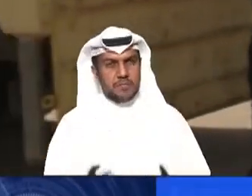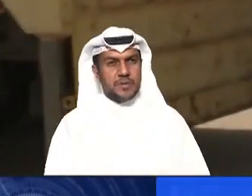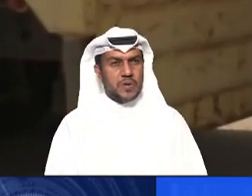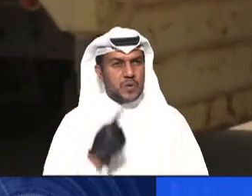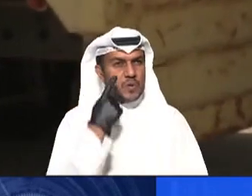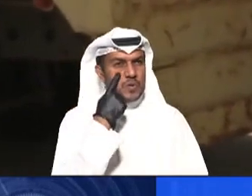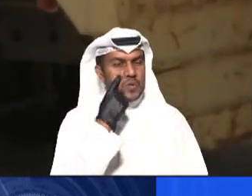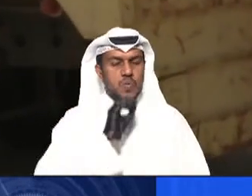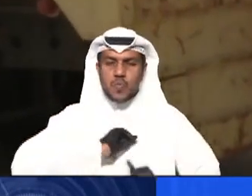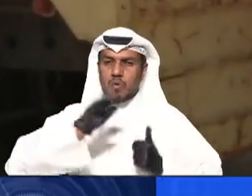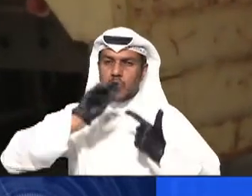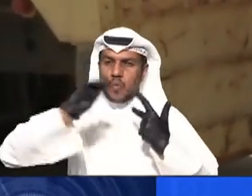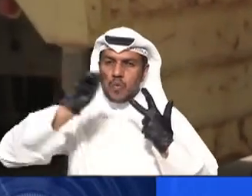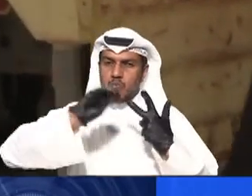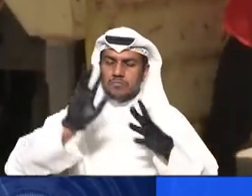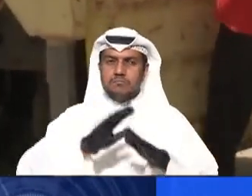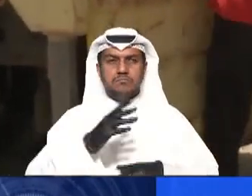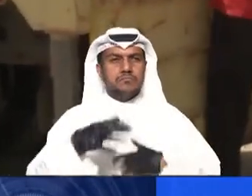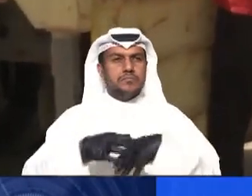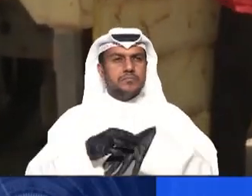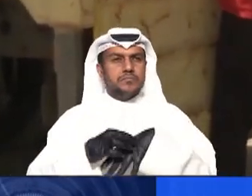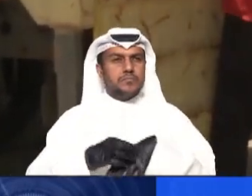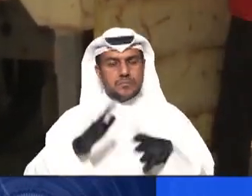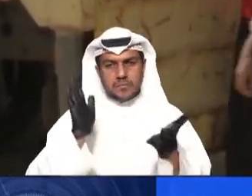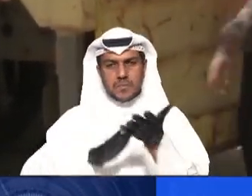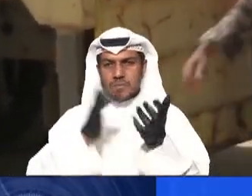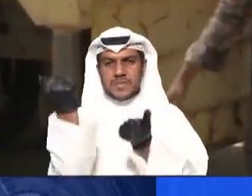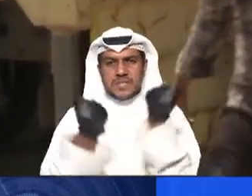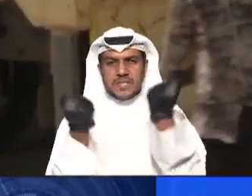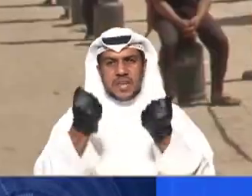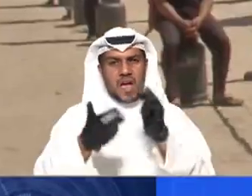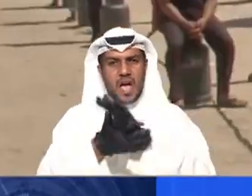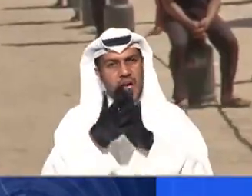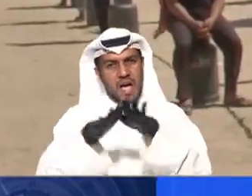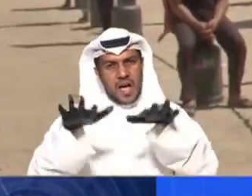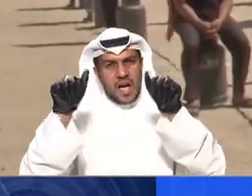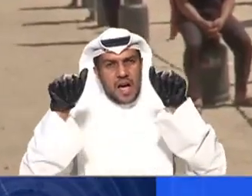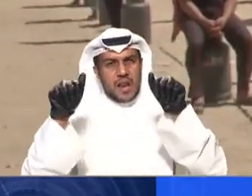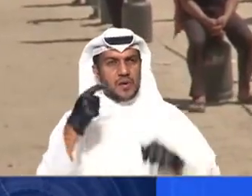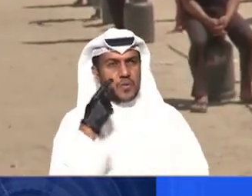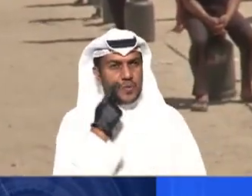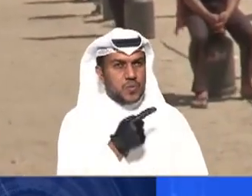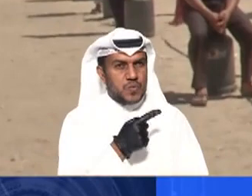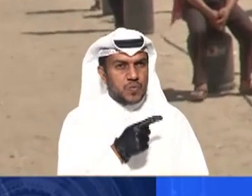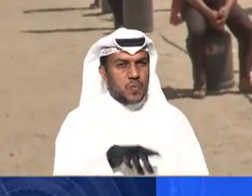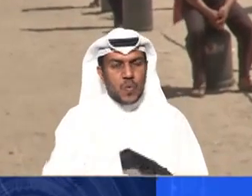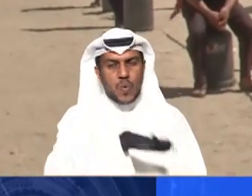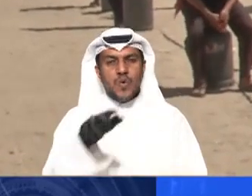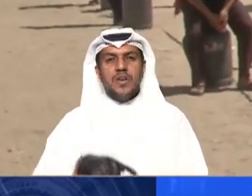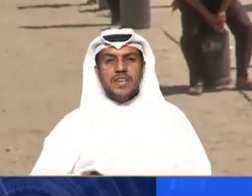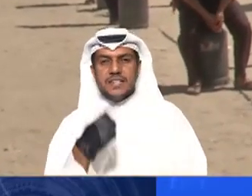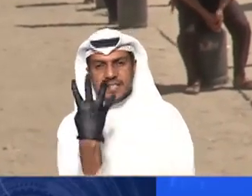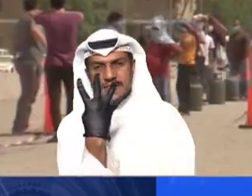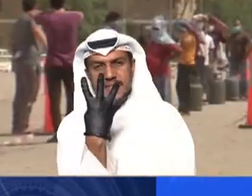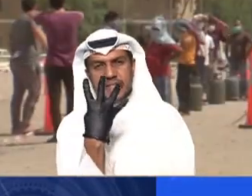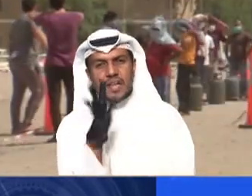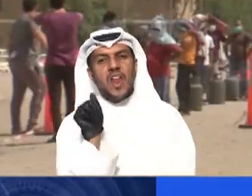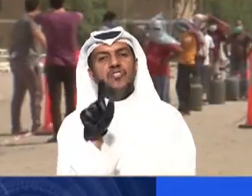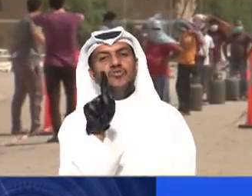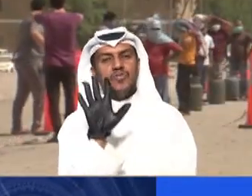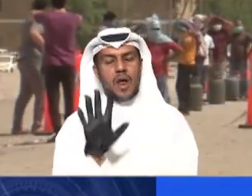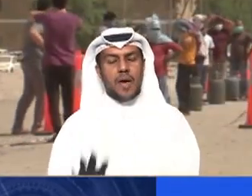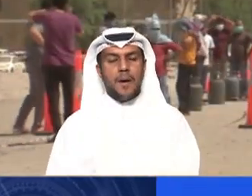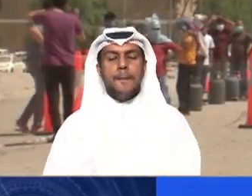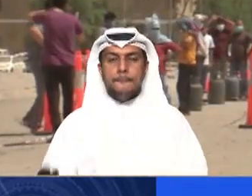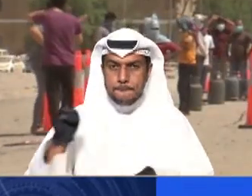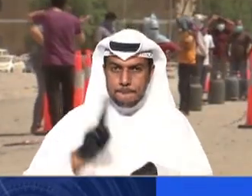أول سيارة خلصت، طبعا الحين بانتظار السيارة الثانية، واتوقع على الساعة 4 راح نخلص يعني، وراح نشوف إذا في مجال